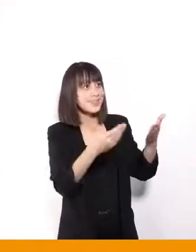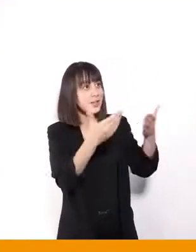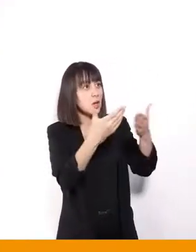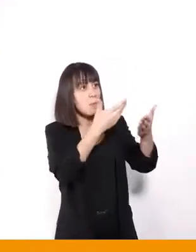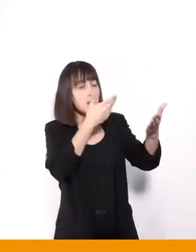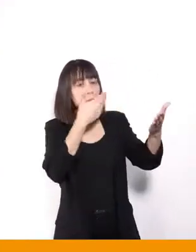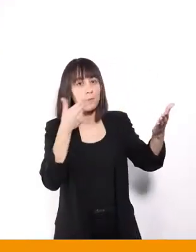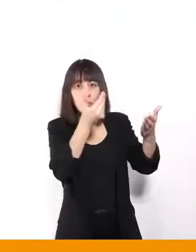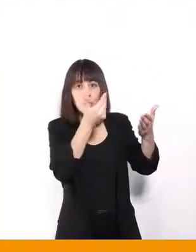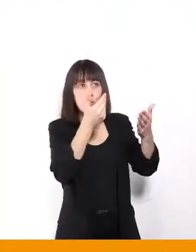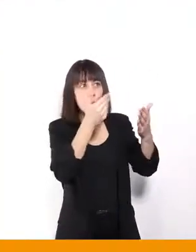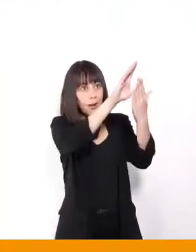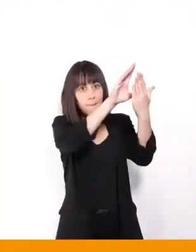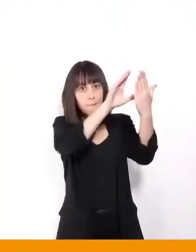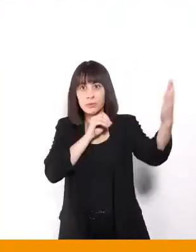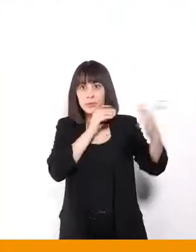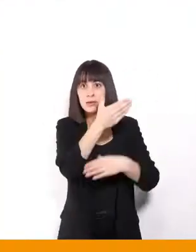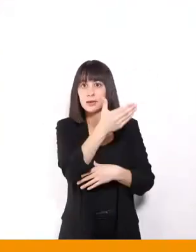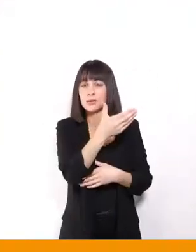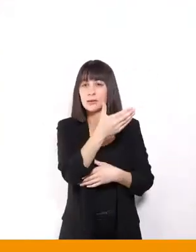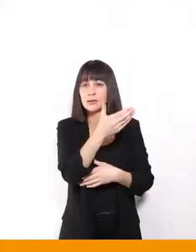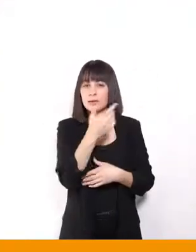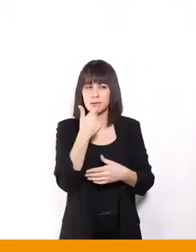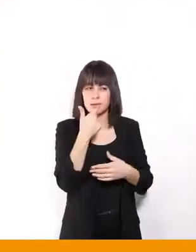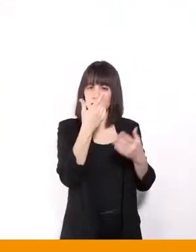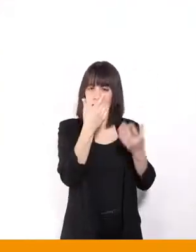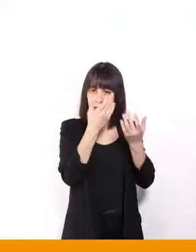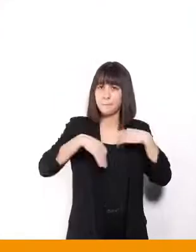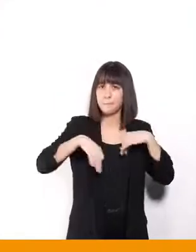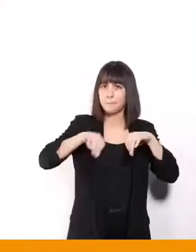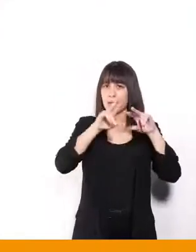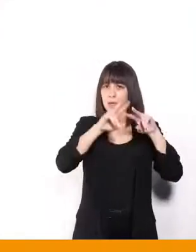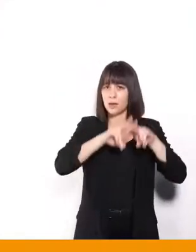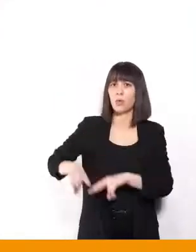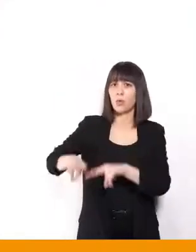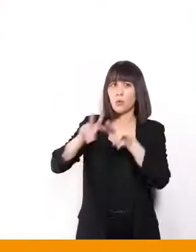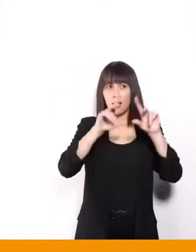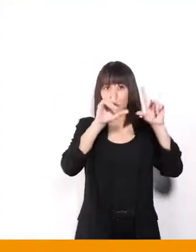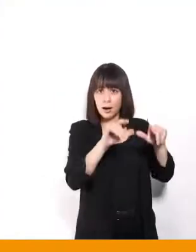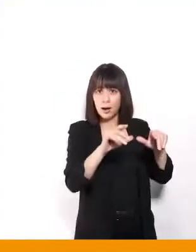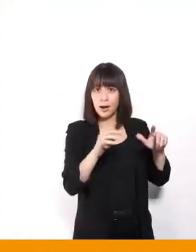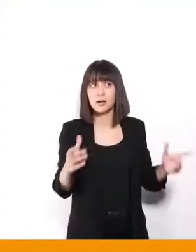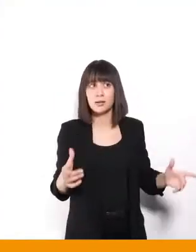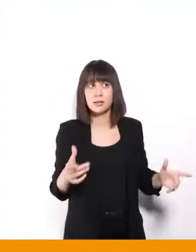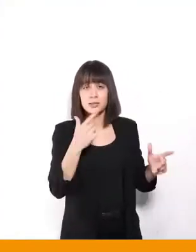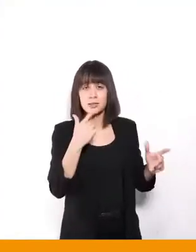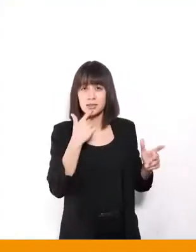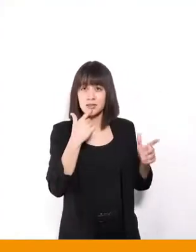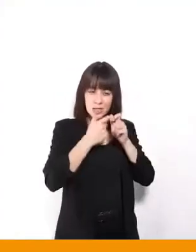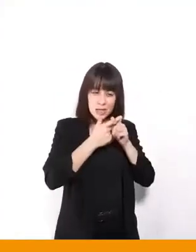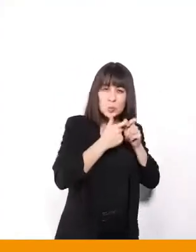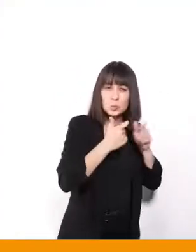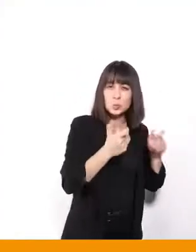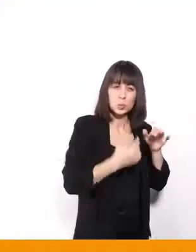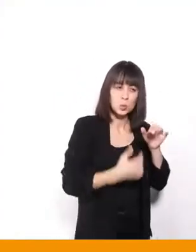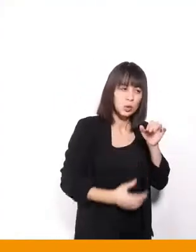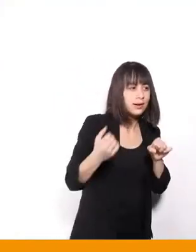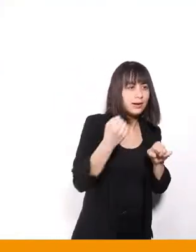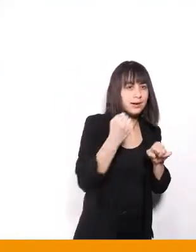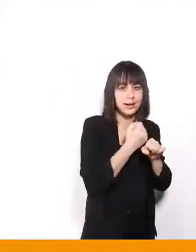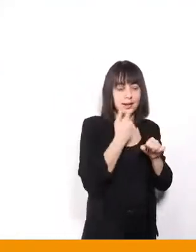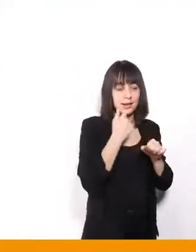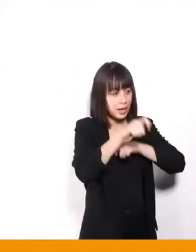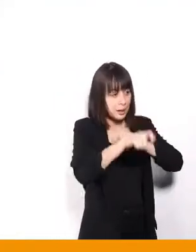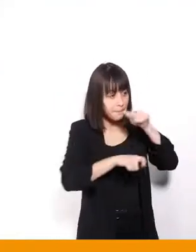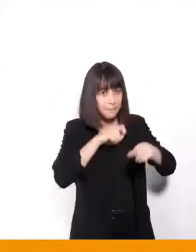développé des accompagnements, des structures, la formation de l'ensemble euh, des, des personnes